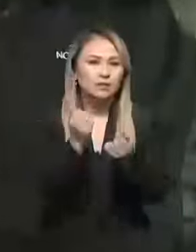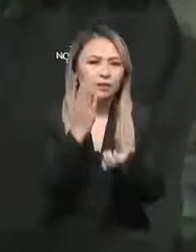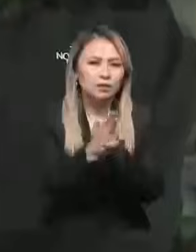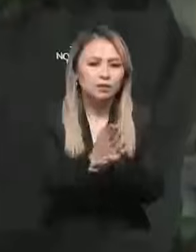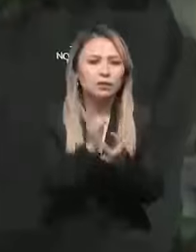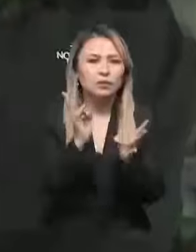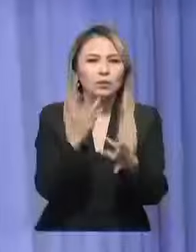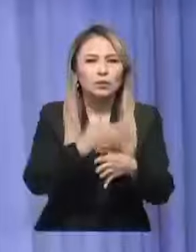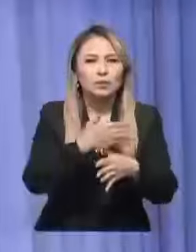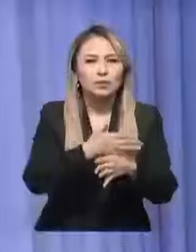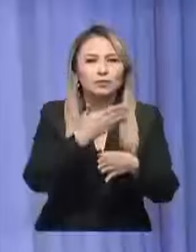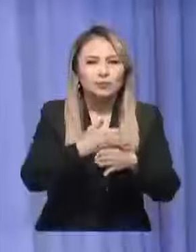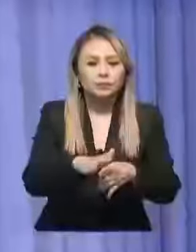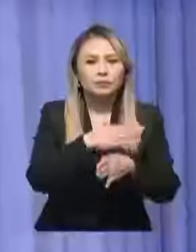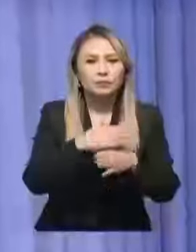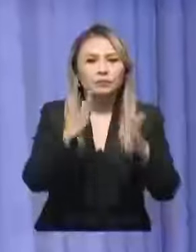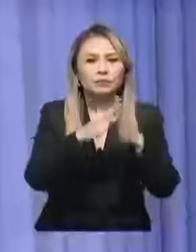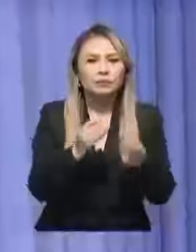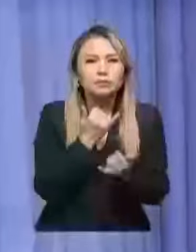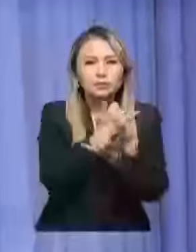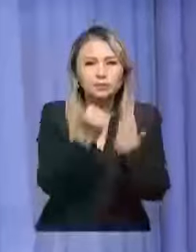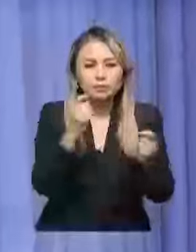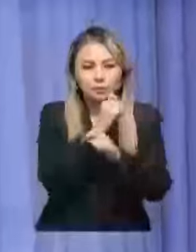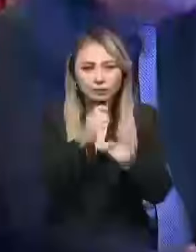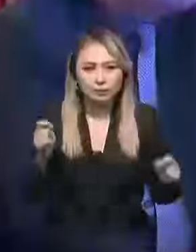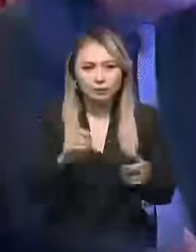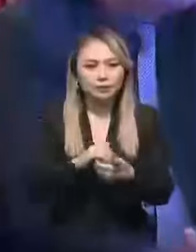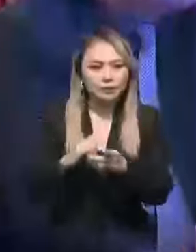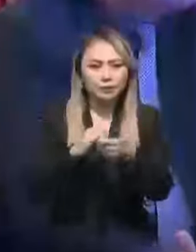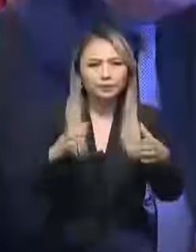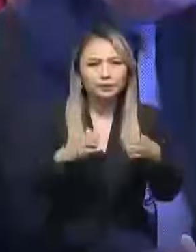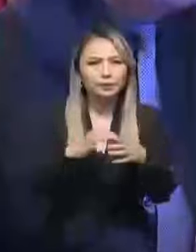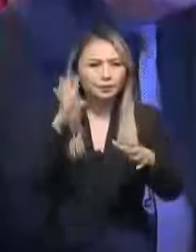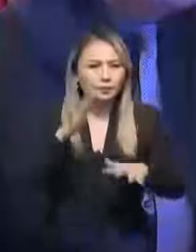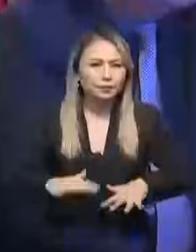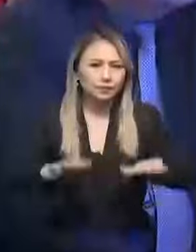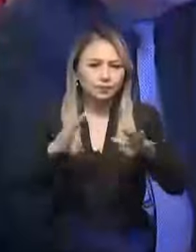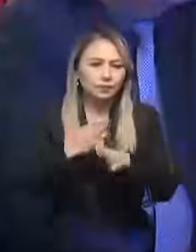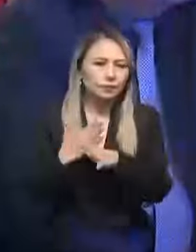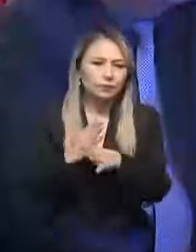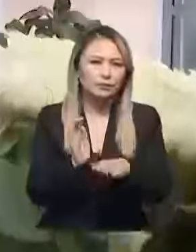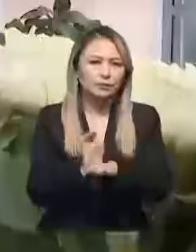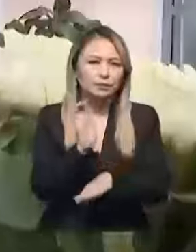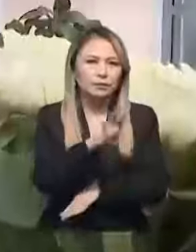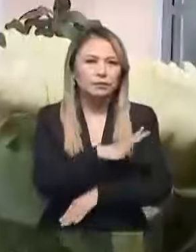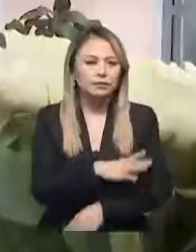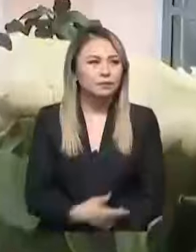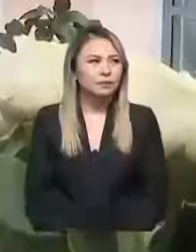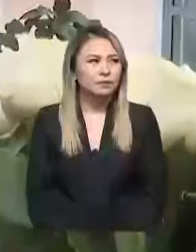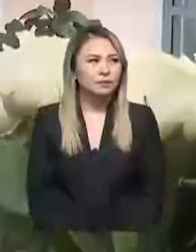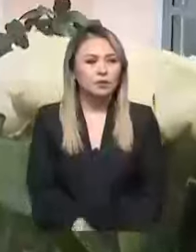шеккен жандарға біртіндеп баспана беріліп жатыр. Облыстық ассамблея мүшелері де жылу жинап, су басқан аудандарға гуманитарлық көмек жіберді.